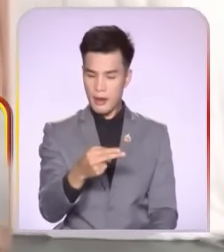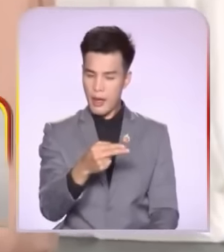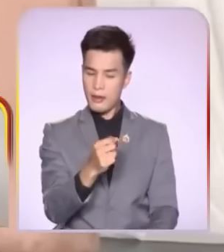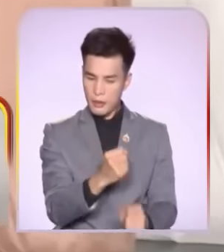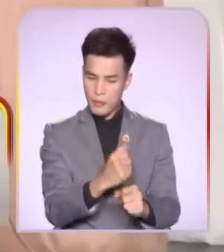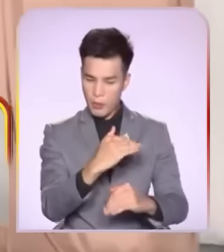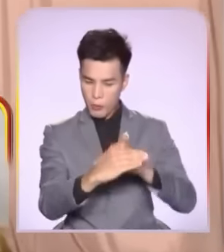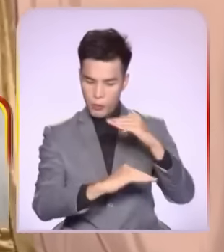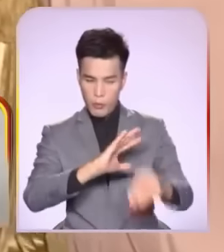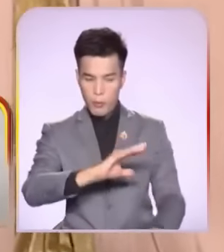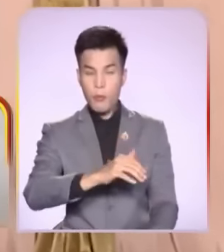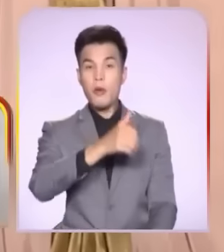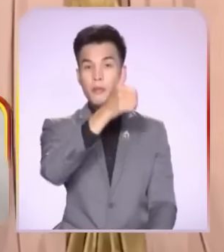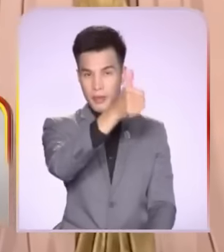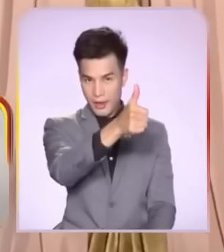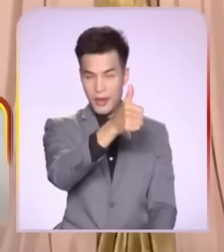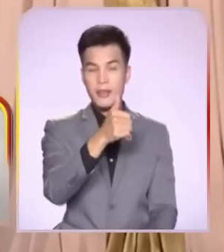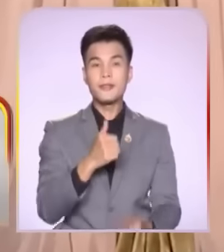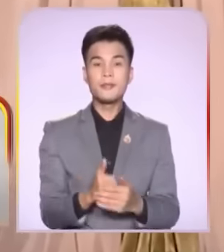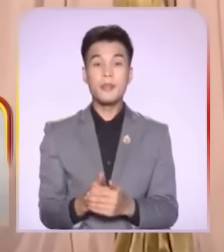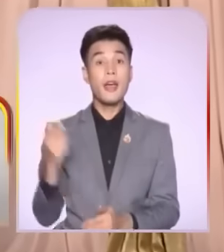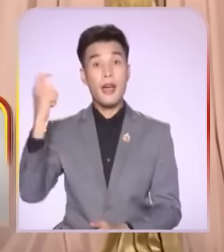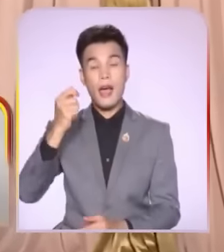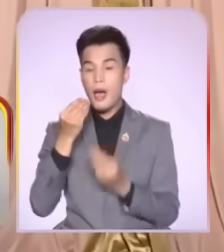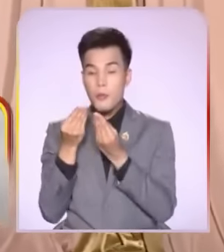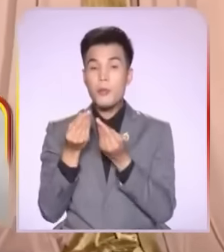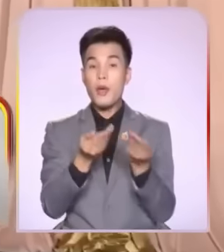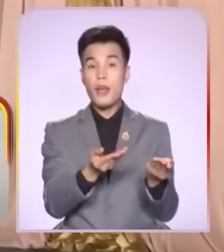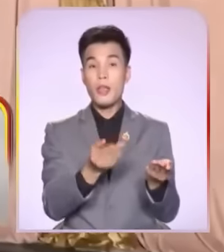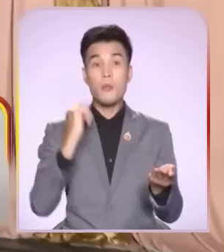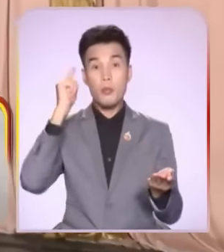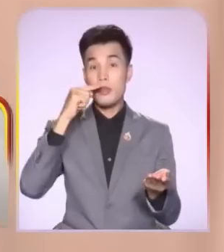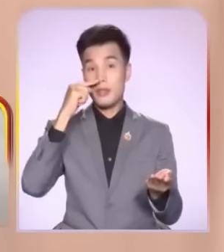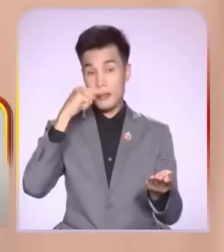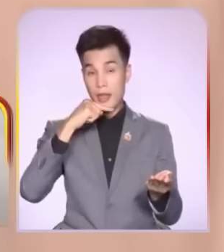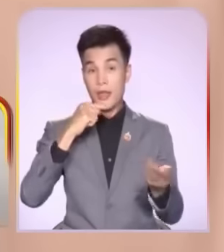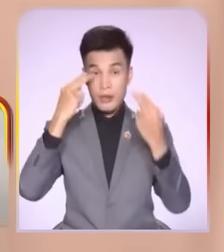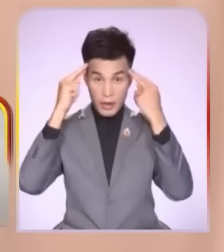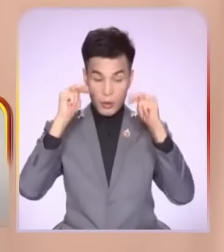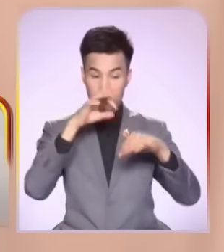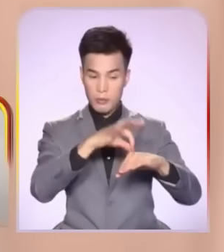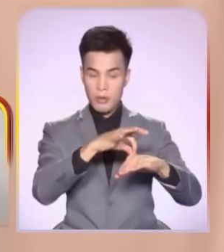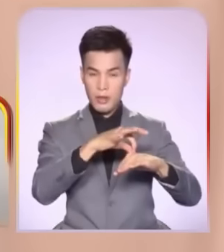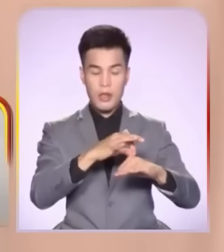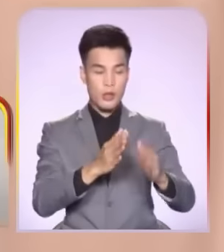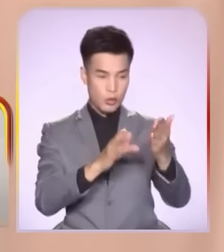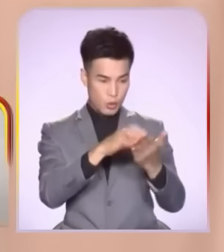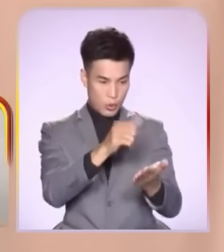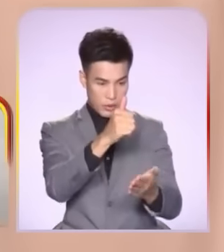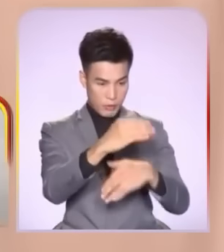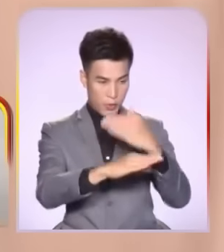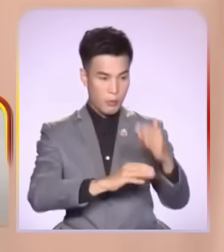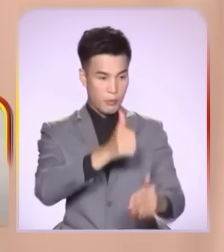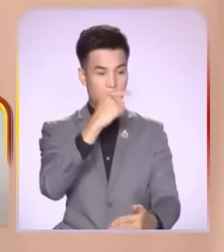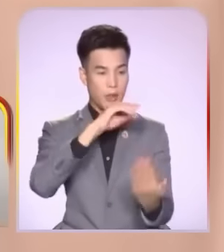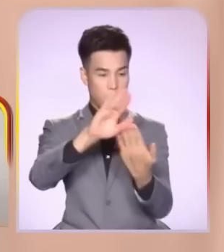ก้าวผ่านและประสบความสำเร็จได้อย่างแน่นอนอาขอให้นายกรัฐมนตรีหญิงของอาโชคดีประสบความสำเร็จนำพาบ้านเมืองของเรา